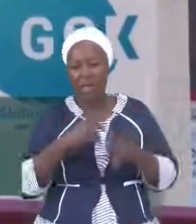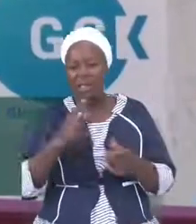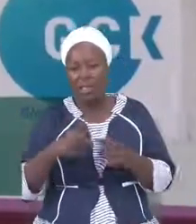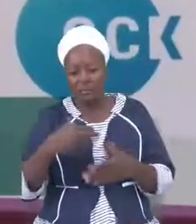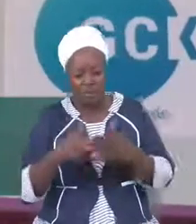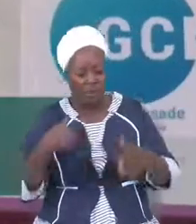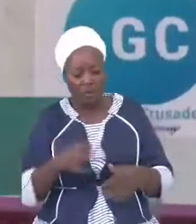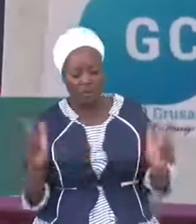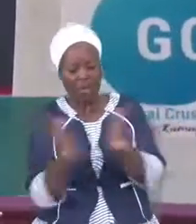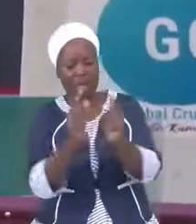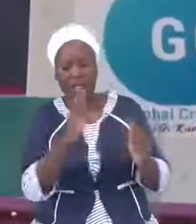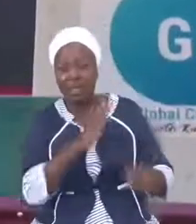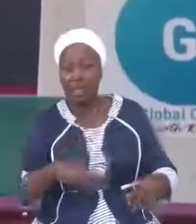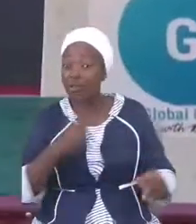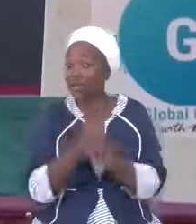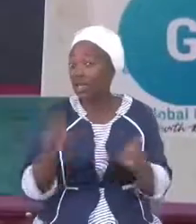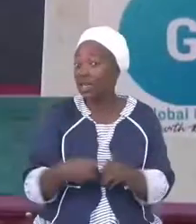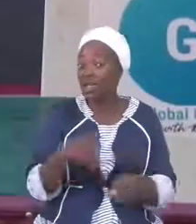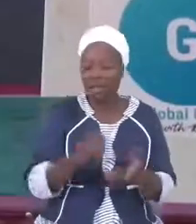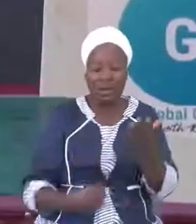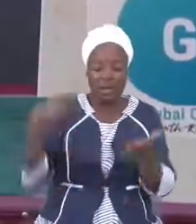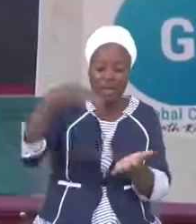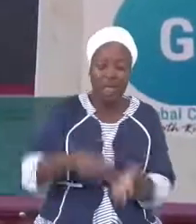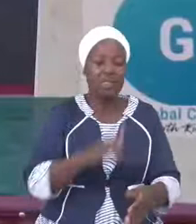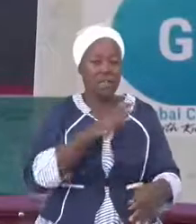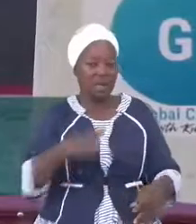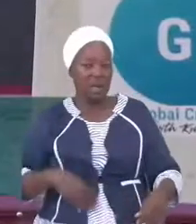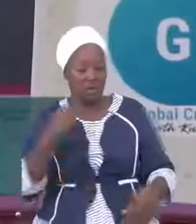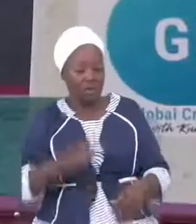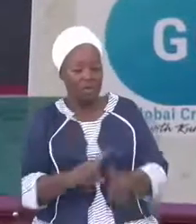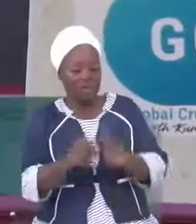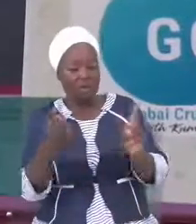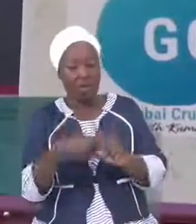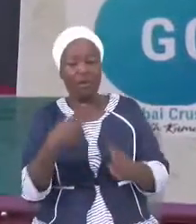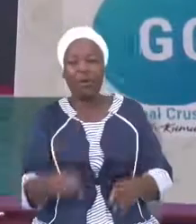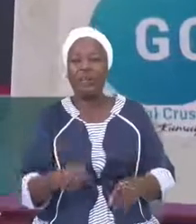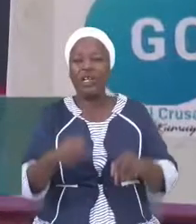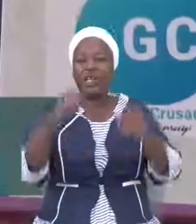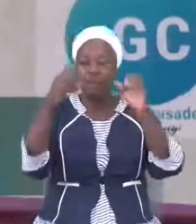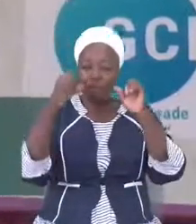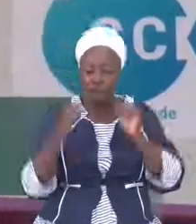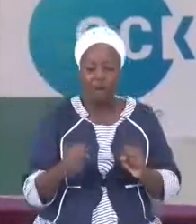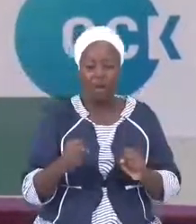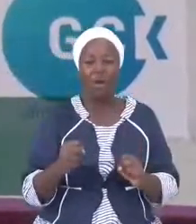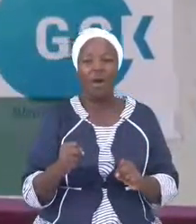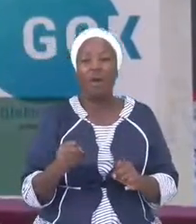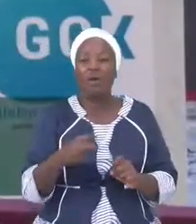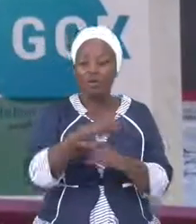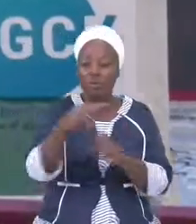la vie passée avant de rencontrer Christ. C'est comme Christ ressuscité maintenant est différent du Christ